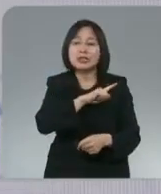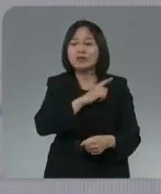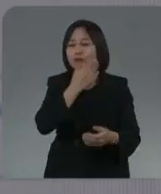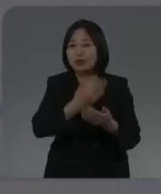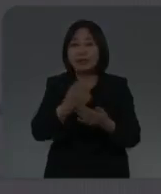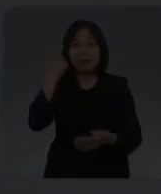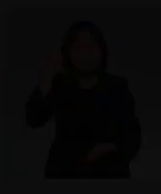plus sûr